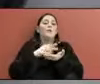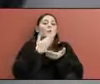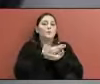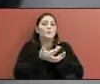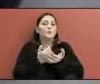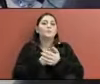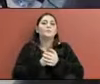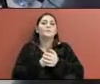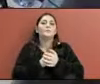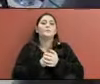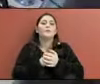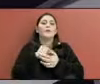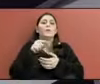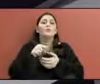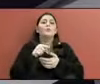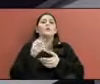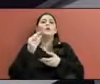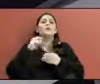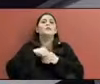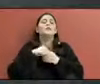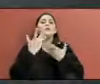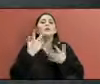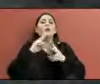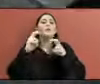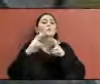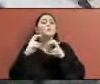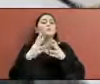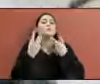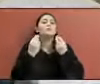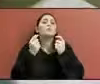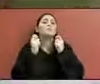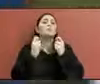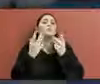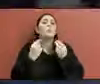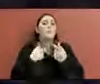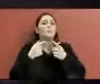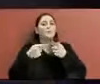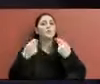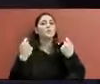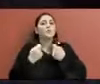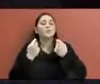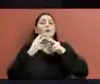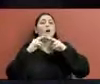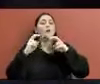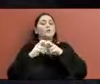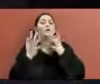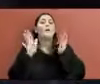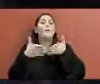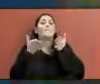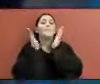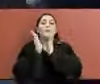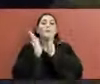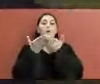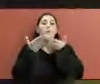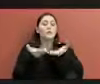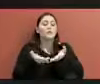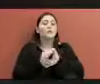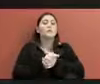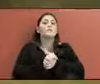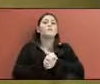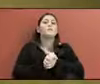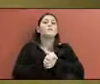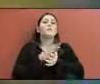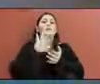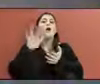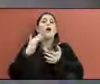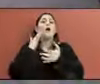vefat etti ve onun tespiti çok zorlandı. Bu noktada da çalışmalarımız bizim devam ediyor hali hazırda. Biz her bireyimizi tespit